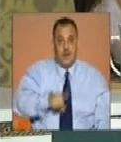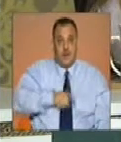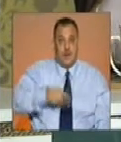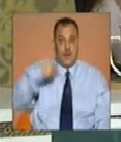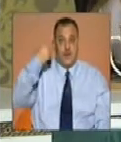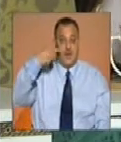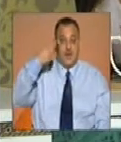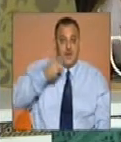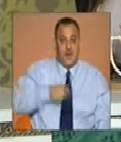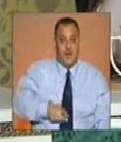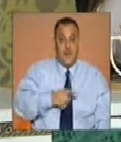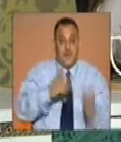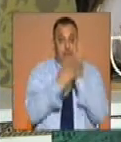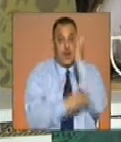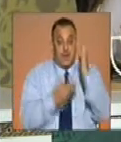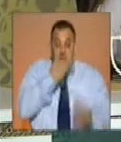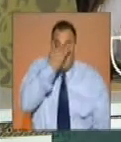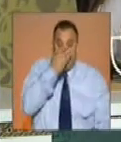عندك وسواس في الوضوء وفي الاستنجاء؟